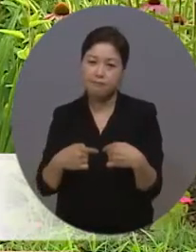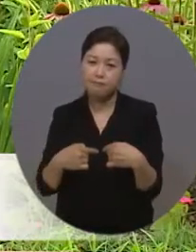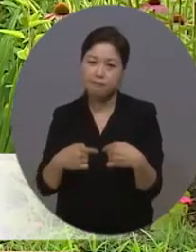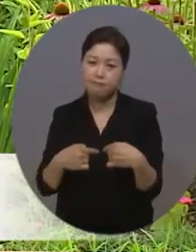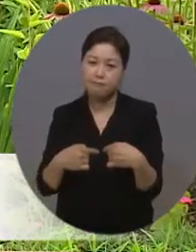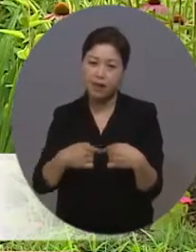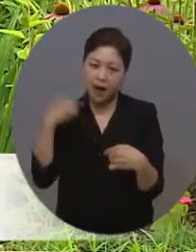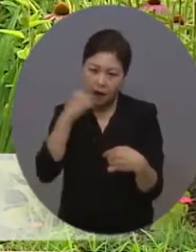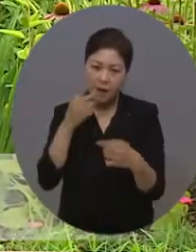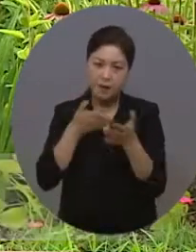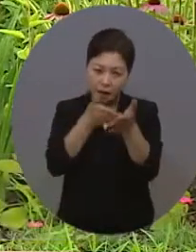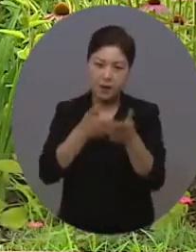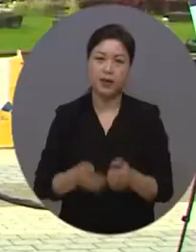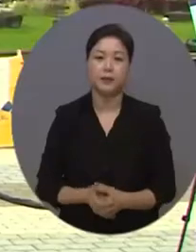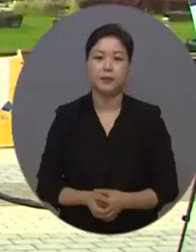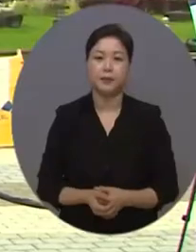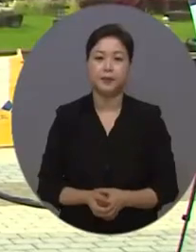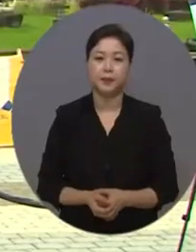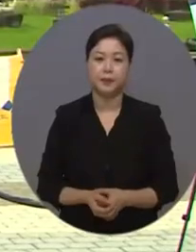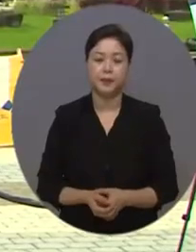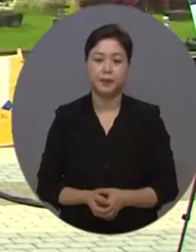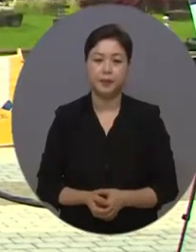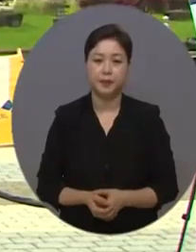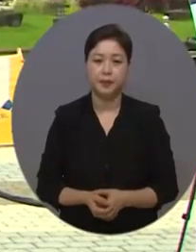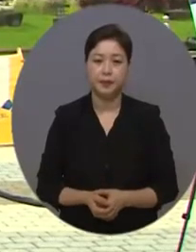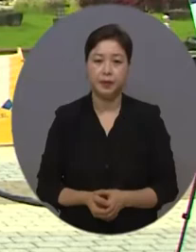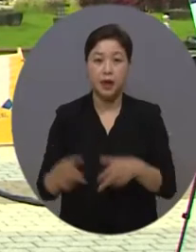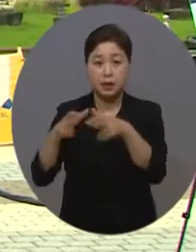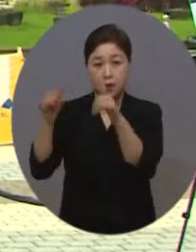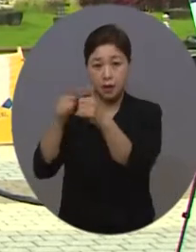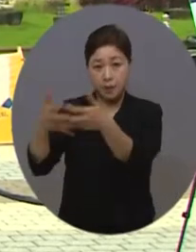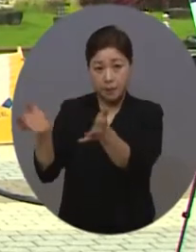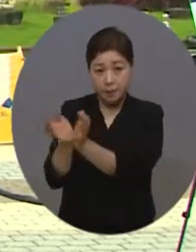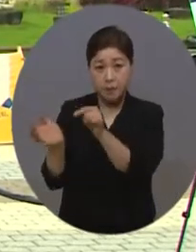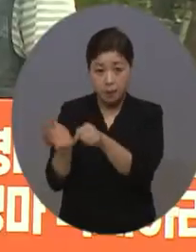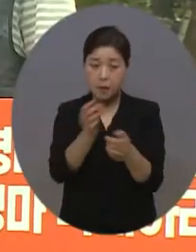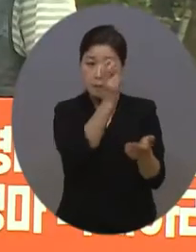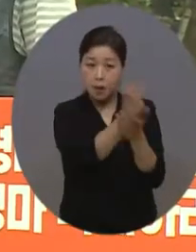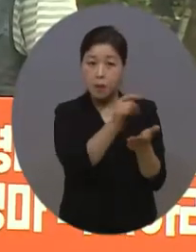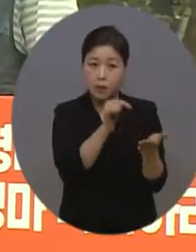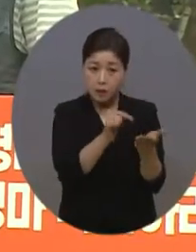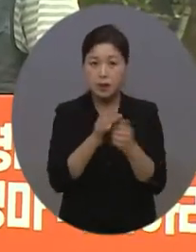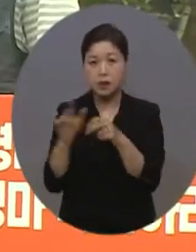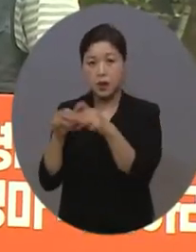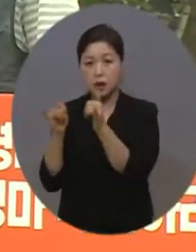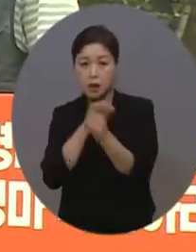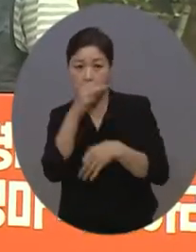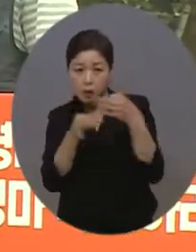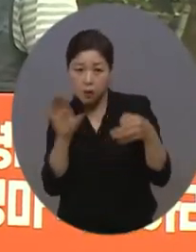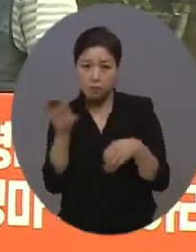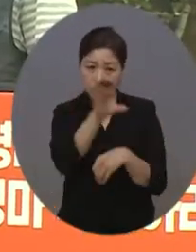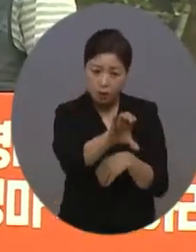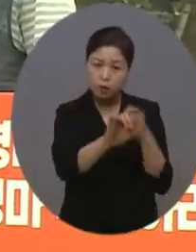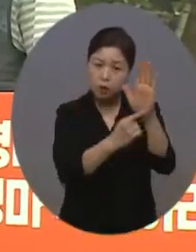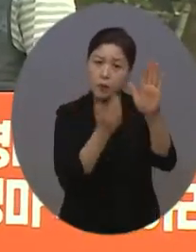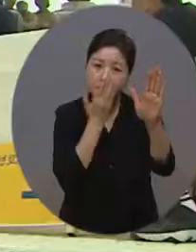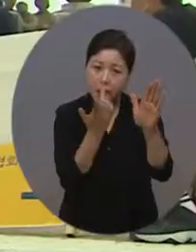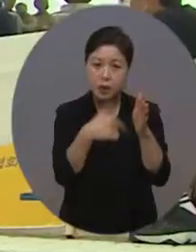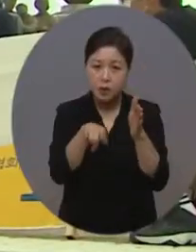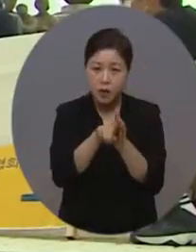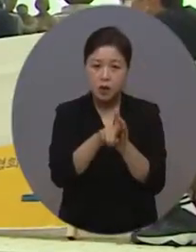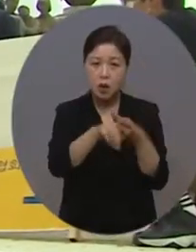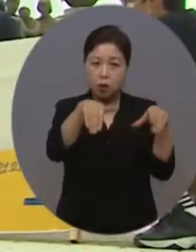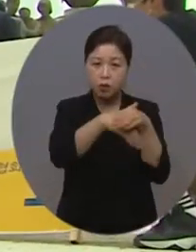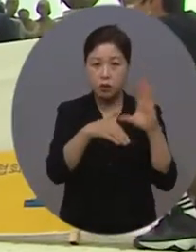다시 한번 촉구드립니다. 한편 장애계는 해당 법안이 당사자의 목소리를 반영할 수 있도록 문재인